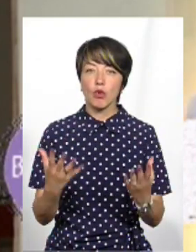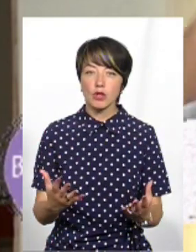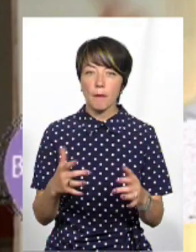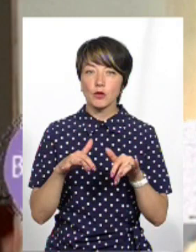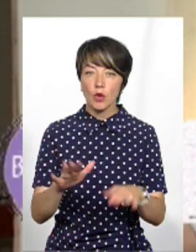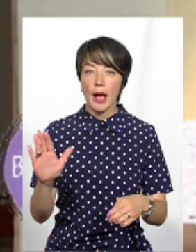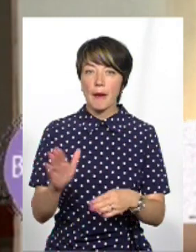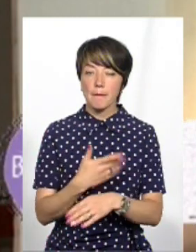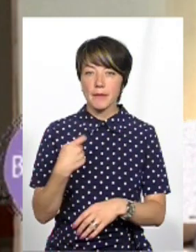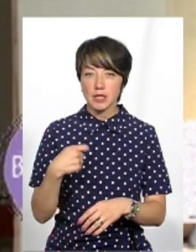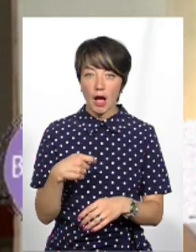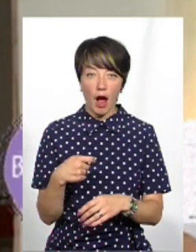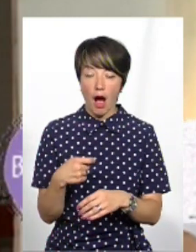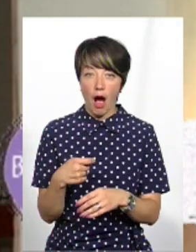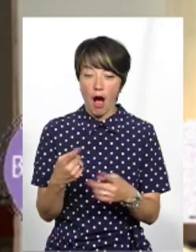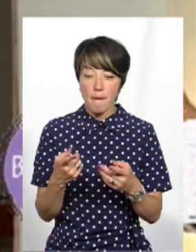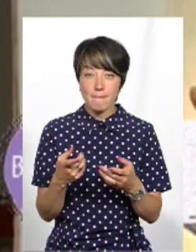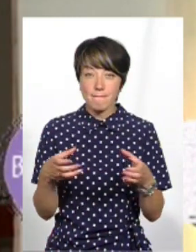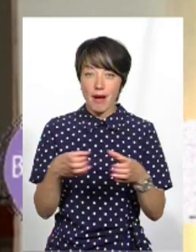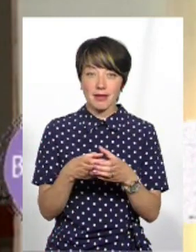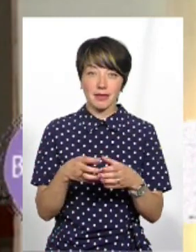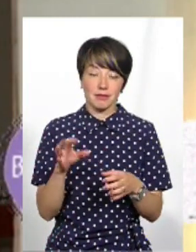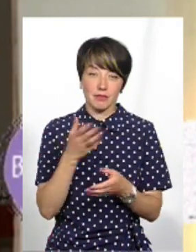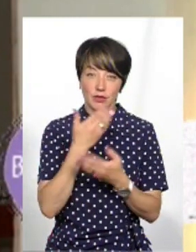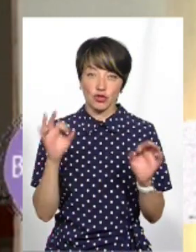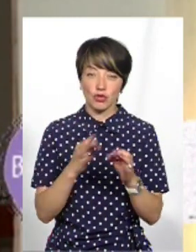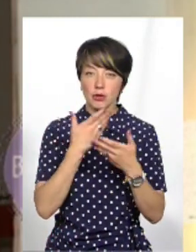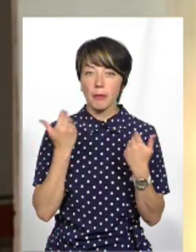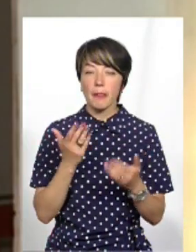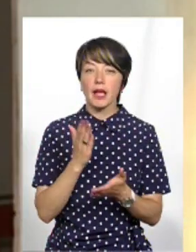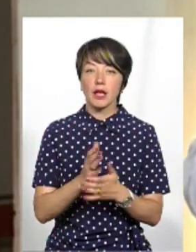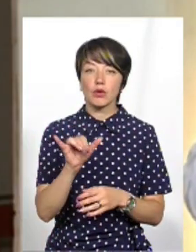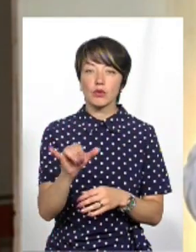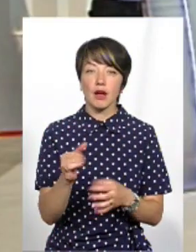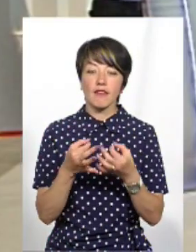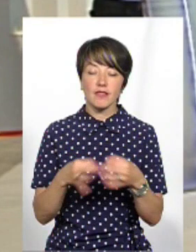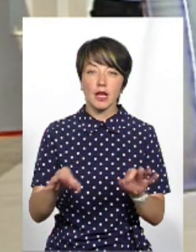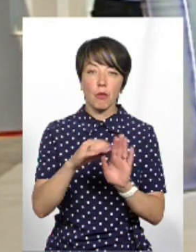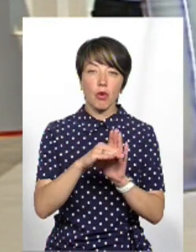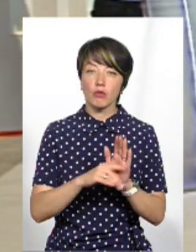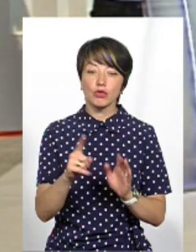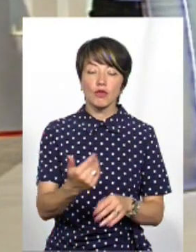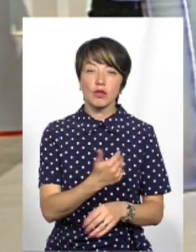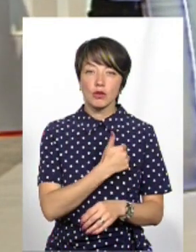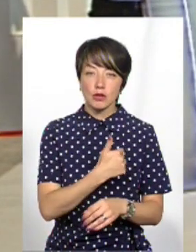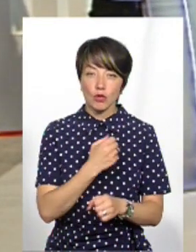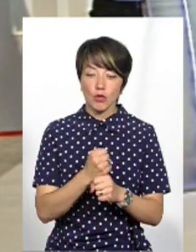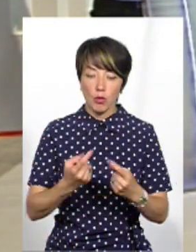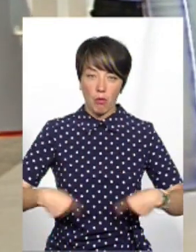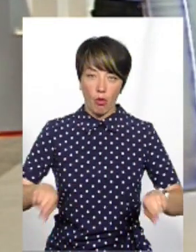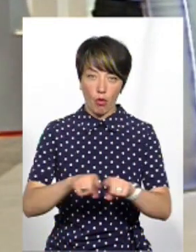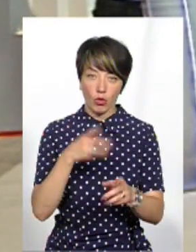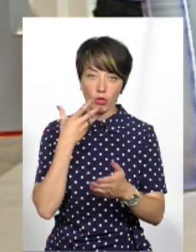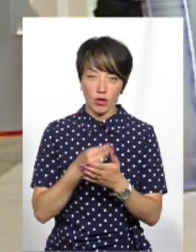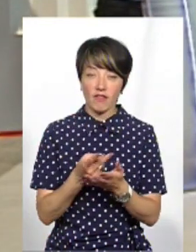імпічменту, а в програмі партії про імпічмент – ні слова. Таке. І є ще в них така вільна програма, тобто, що вони безпосередньо будуть робити по